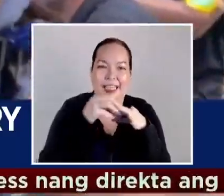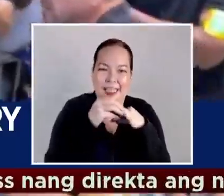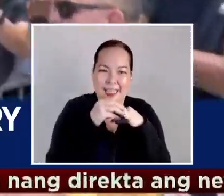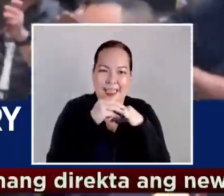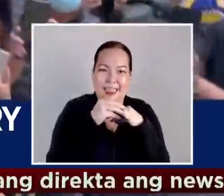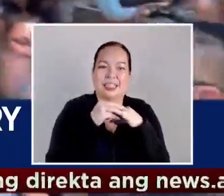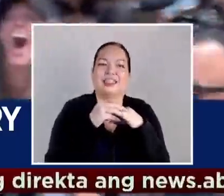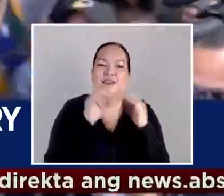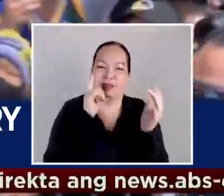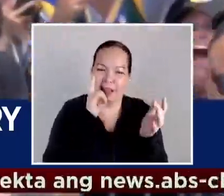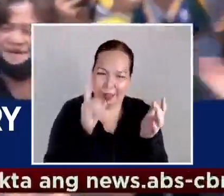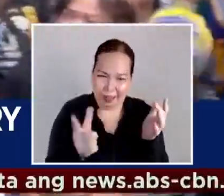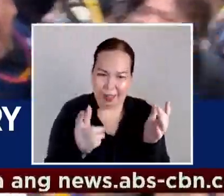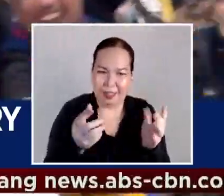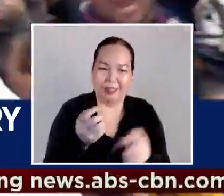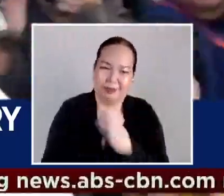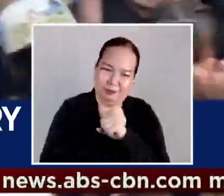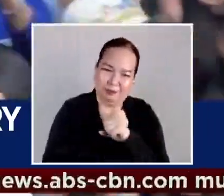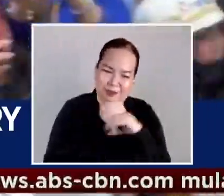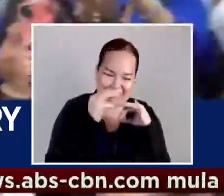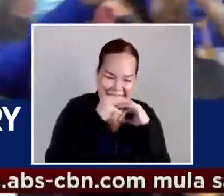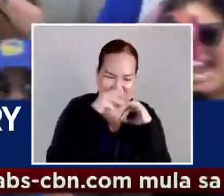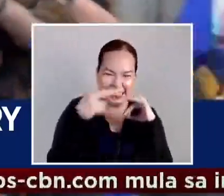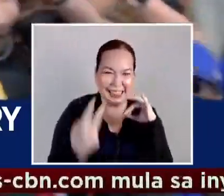Mabutit na punot niya ito kagad.